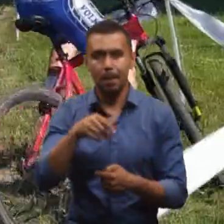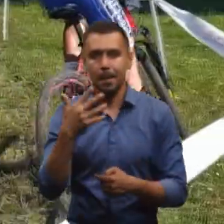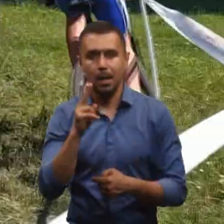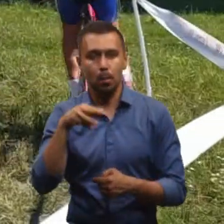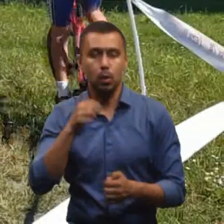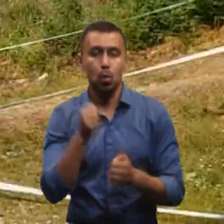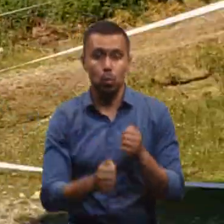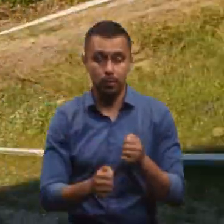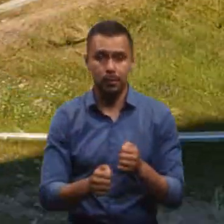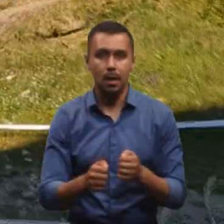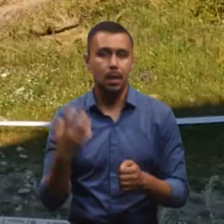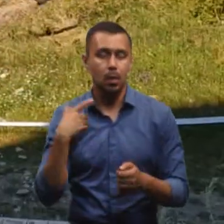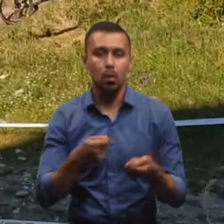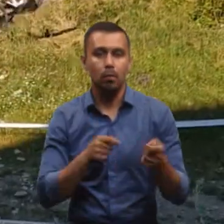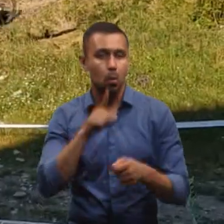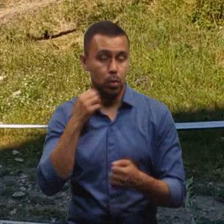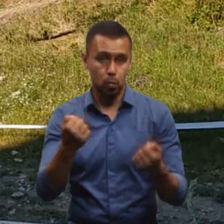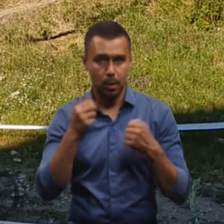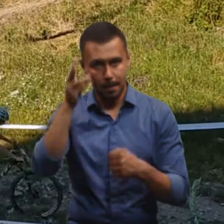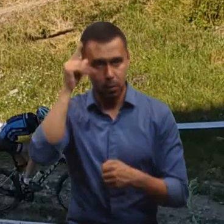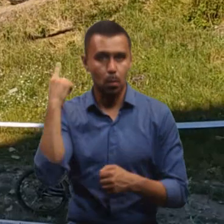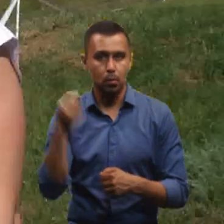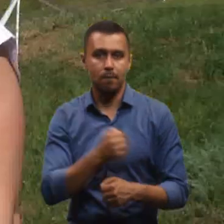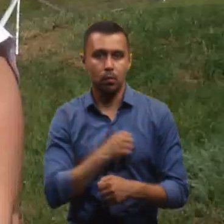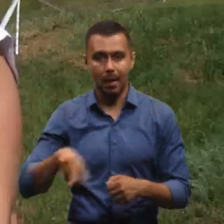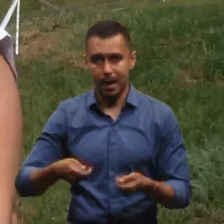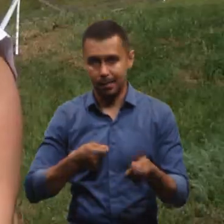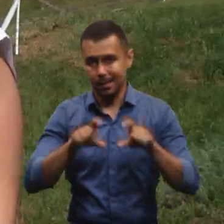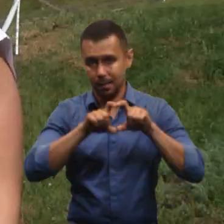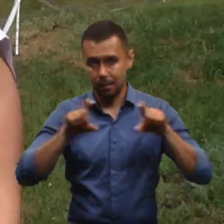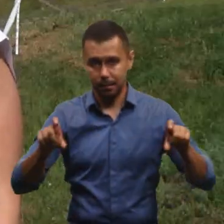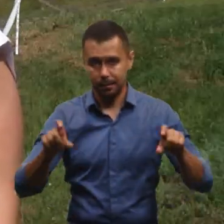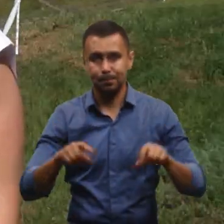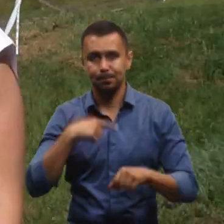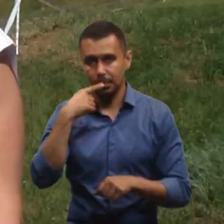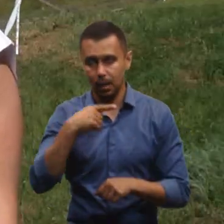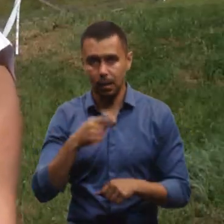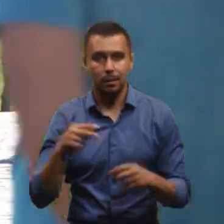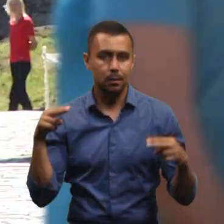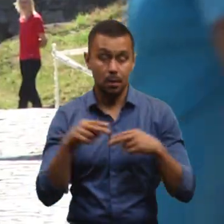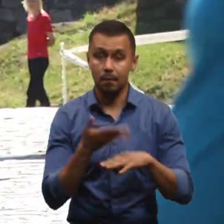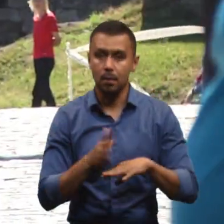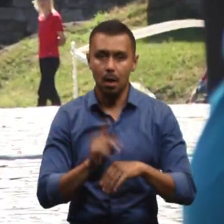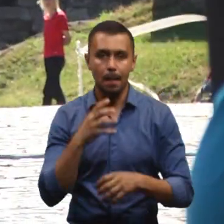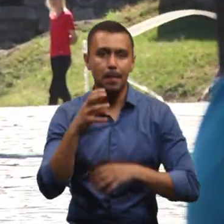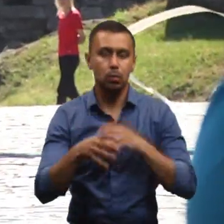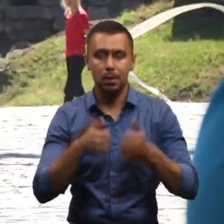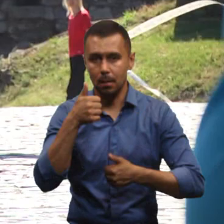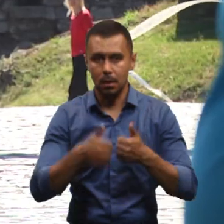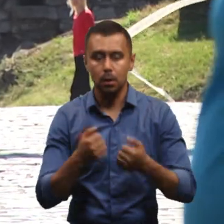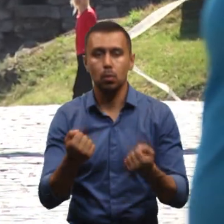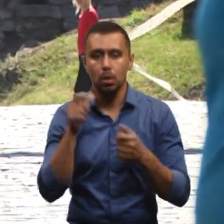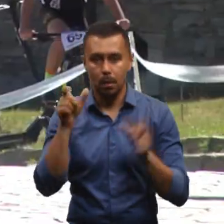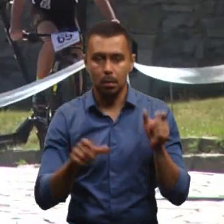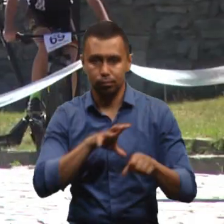кілометри кожен. Начальниця управління молоді і спорту Хмельницької обласної військової адміністрації Наталія Томисяк каже, траса важка, але на міжнародних змаганнях